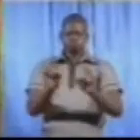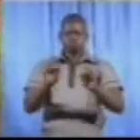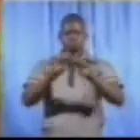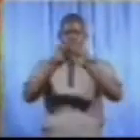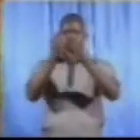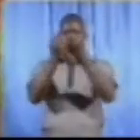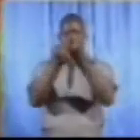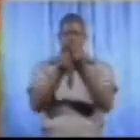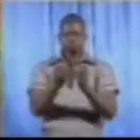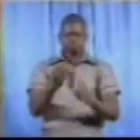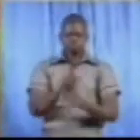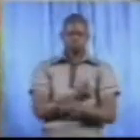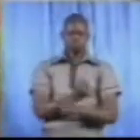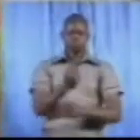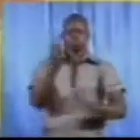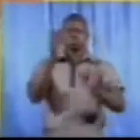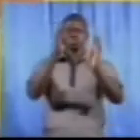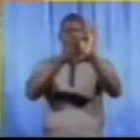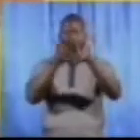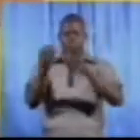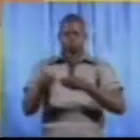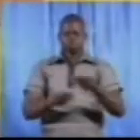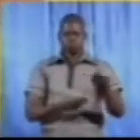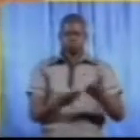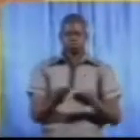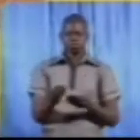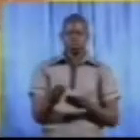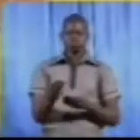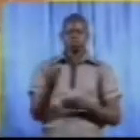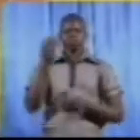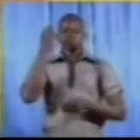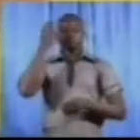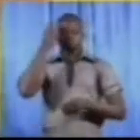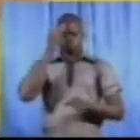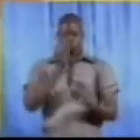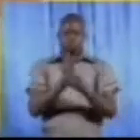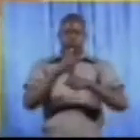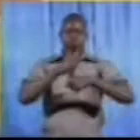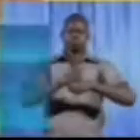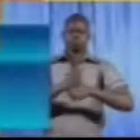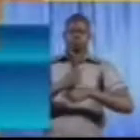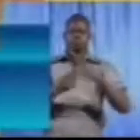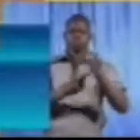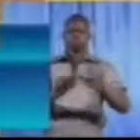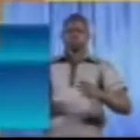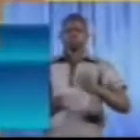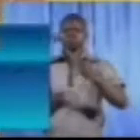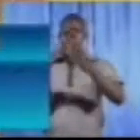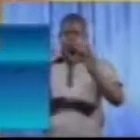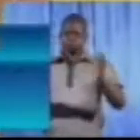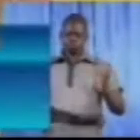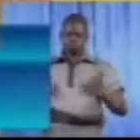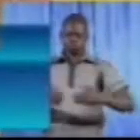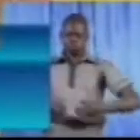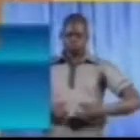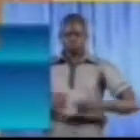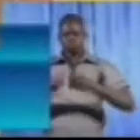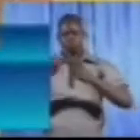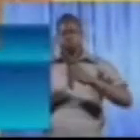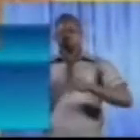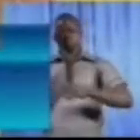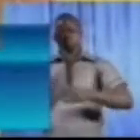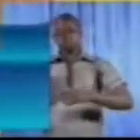civile prennent également part à ces échanges. Et je pense que cette initiative va davantage galvaniser les jeunes, de savoir que